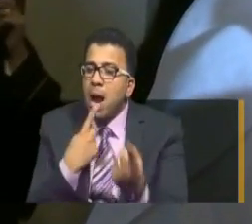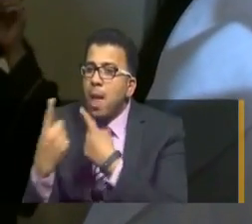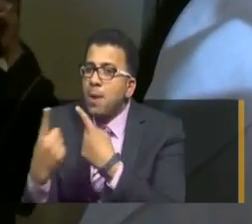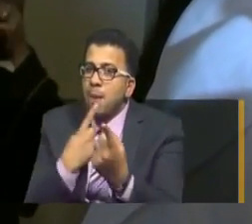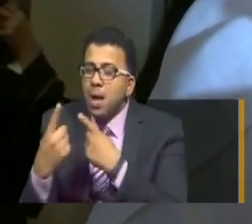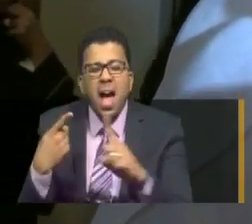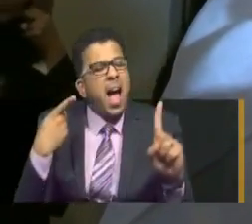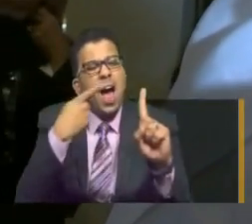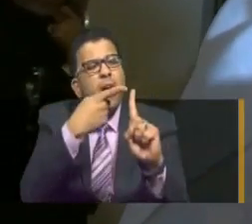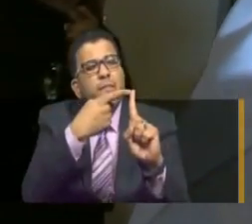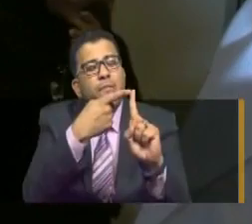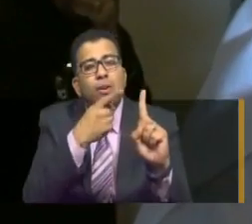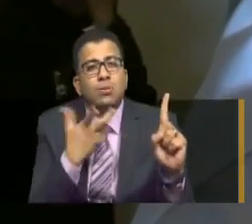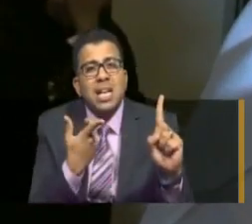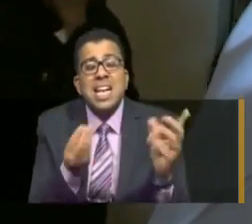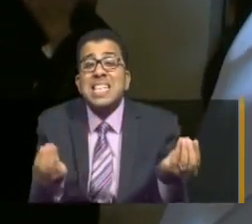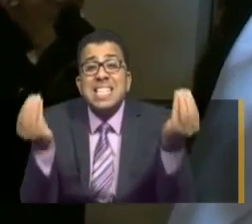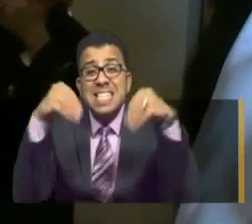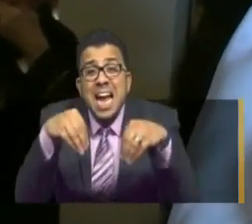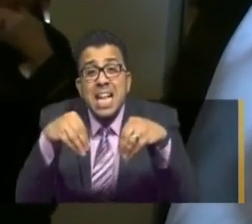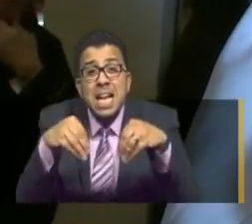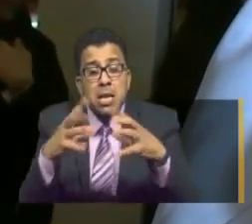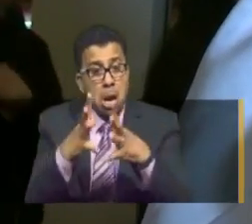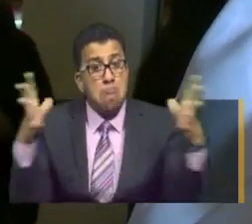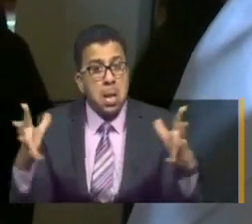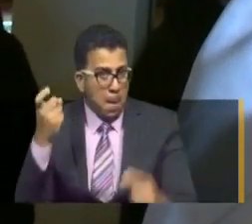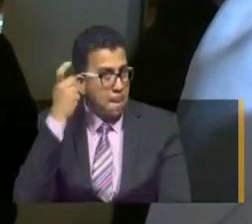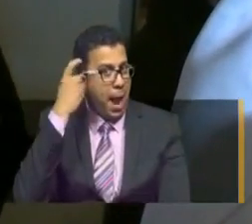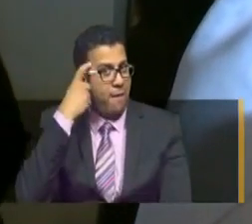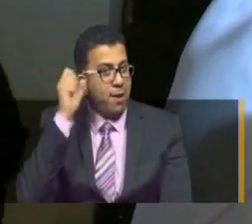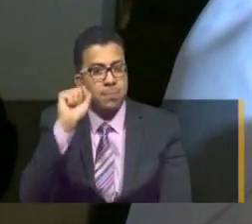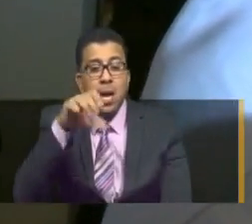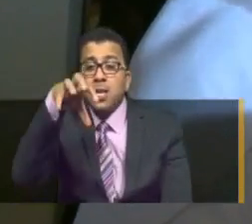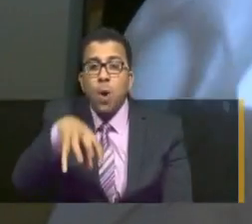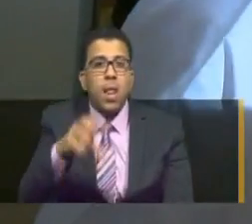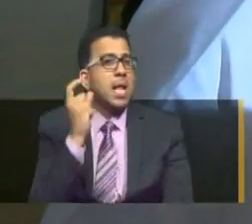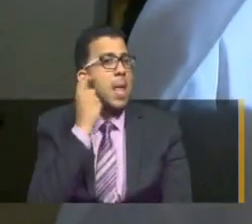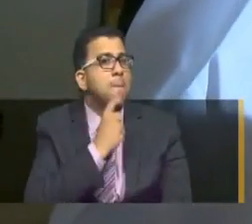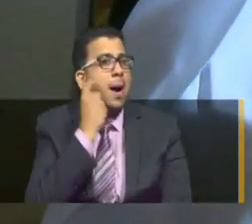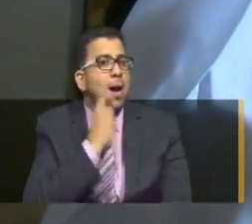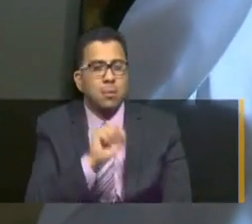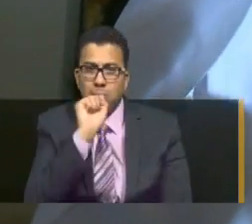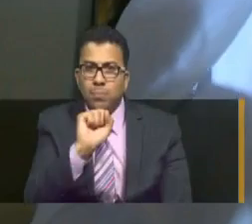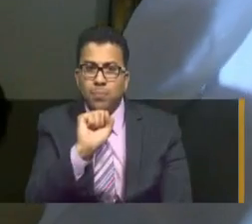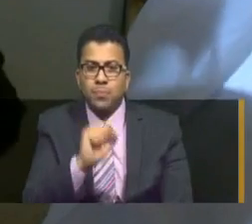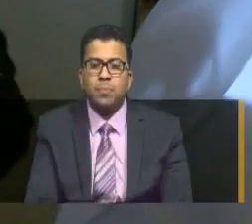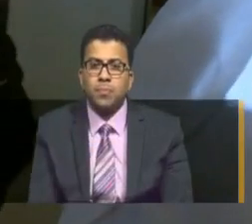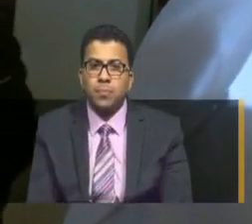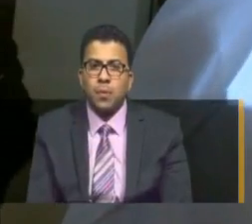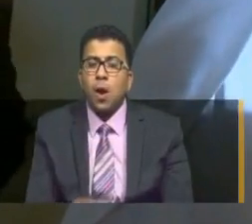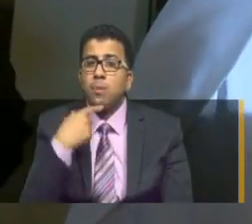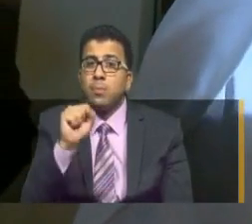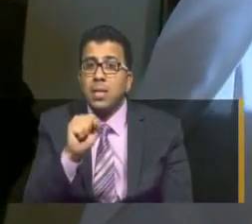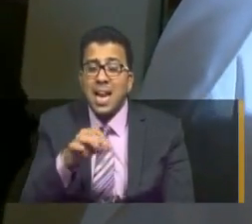هو زيادة كمية المعرفة في دولة الإمارات. الهدف هو